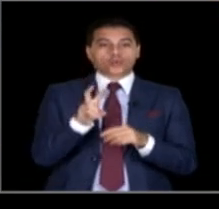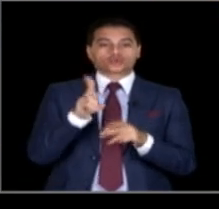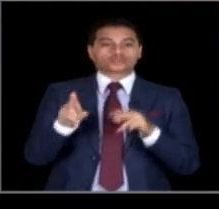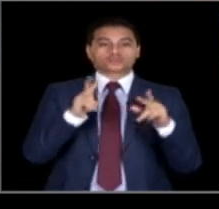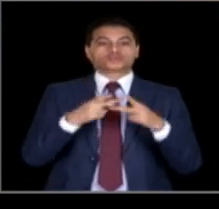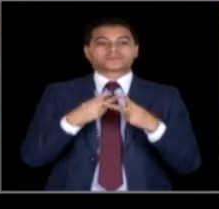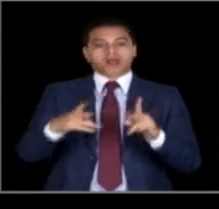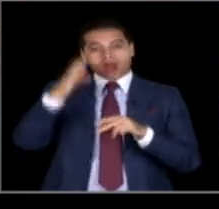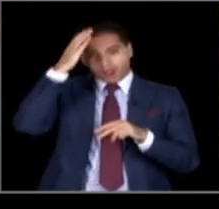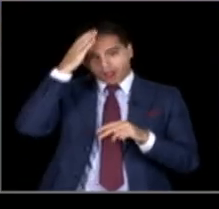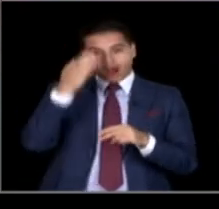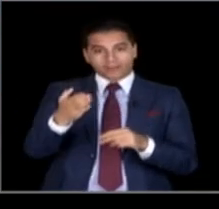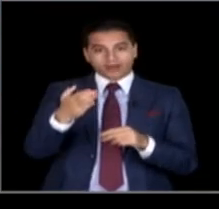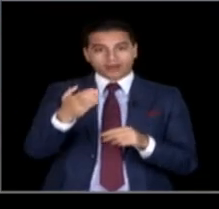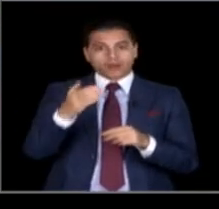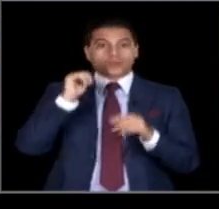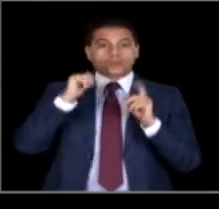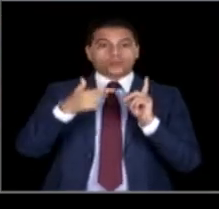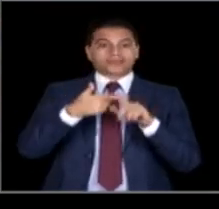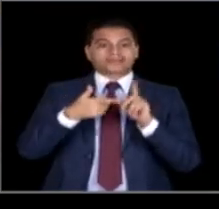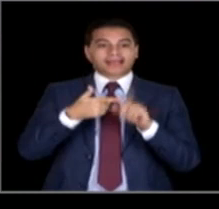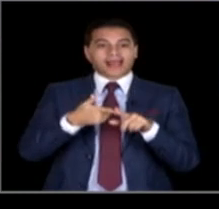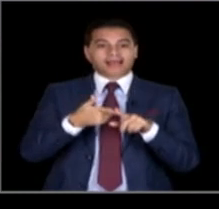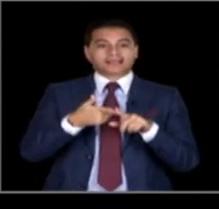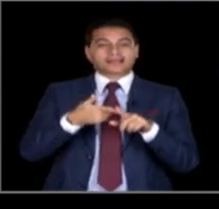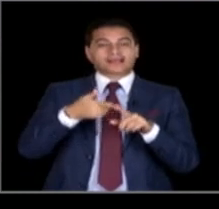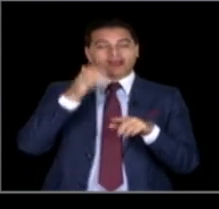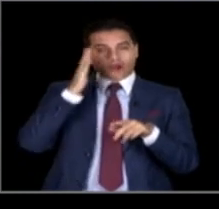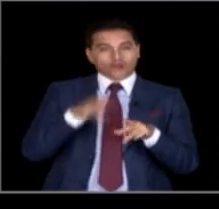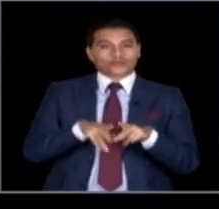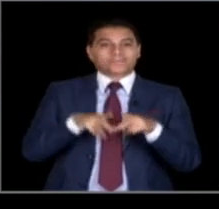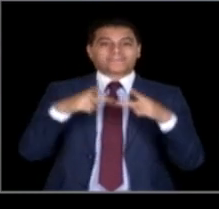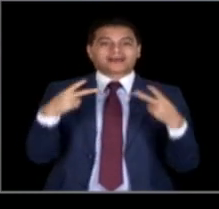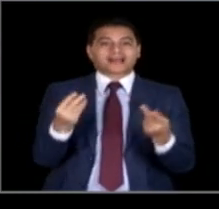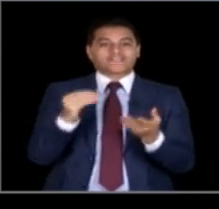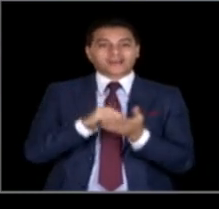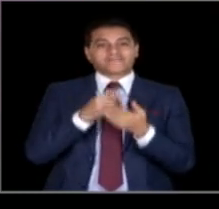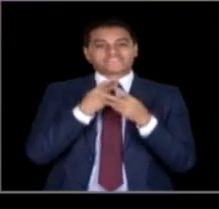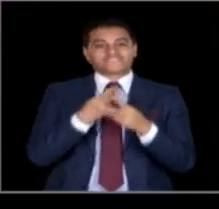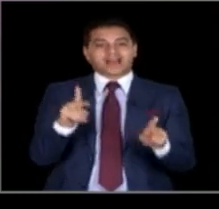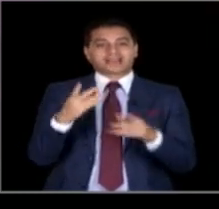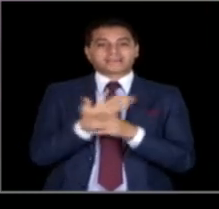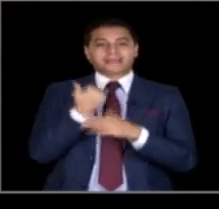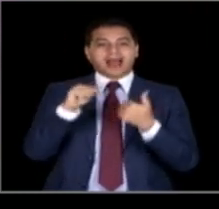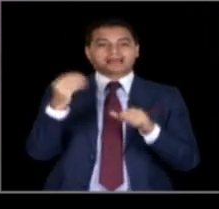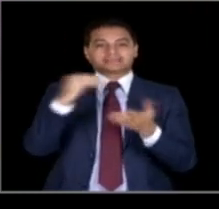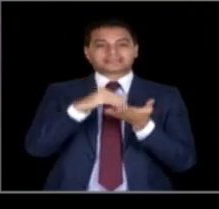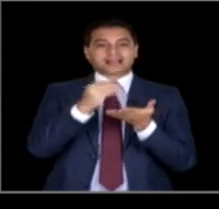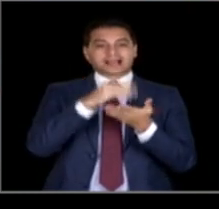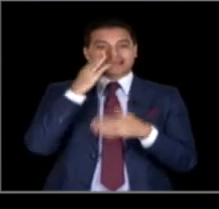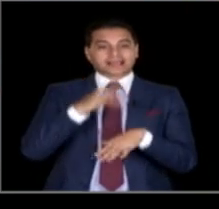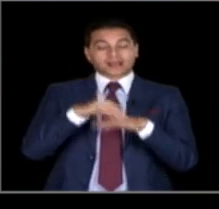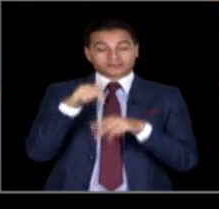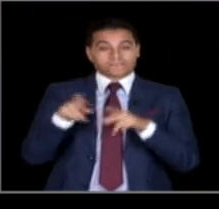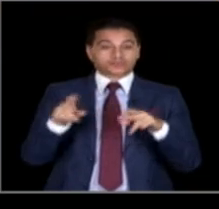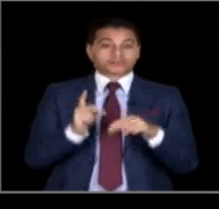العباقرة والثاني من العباقرة قادرون باختلاف بين المتقدمين لهذا الموسم.